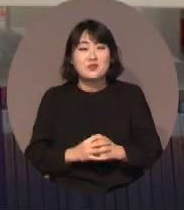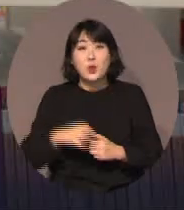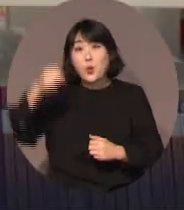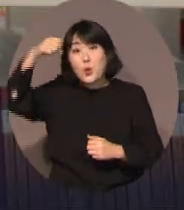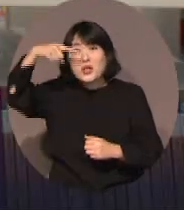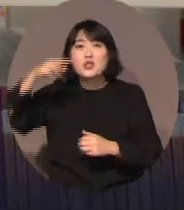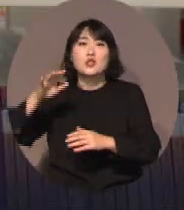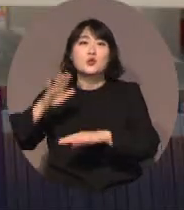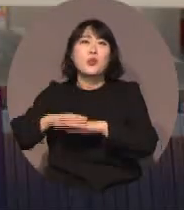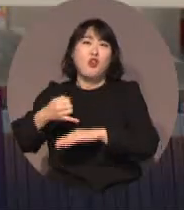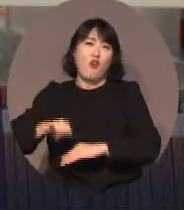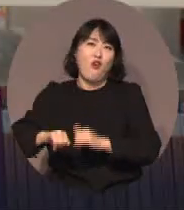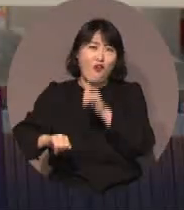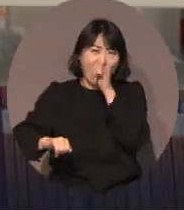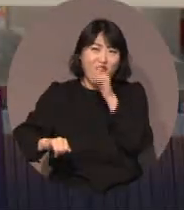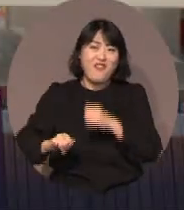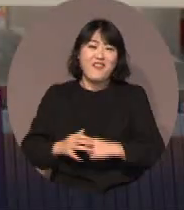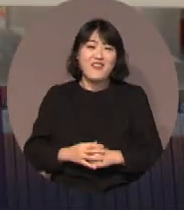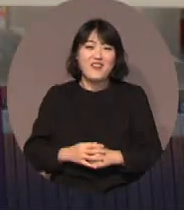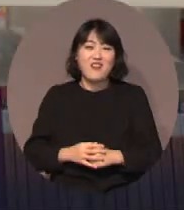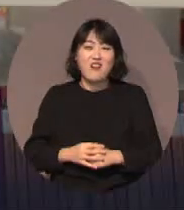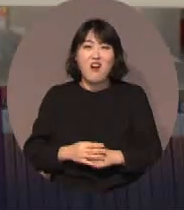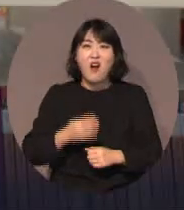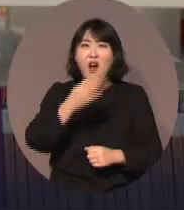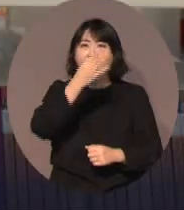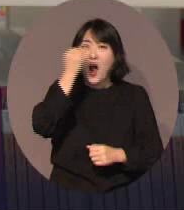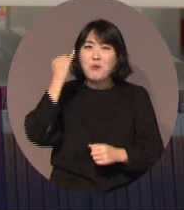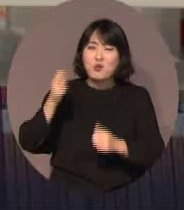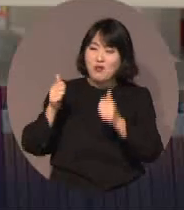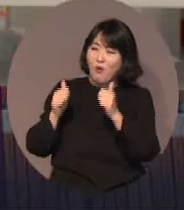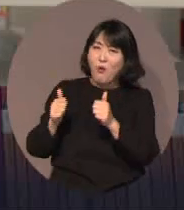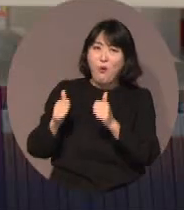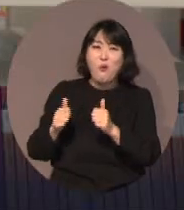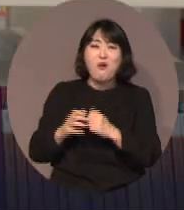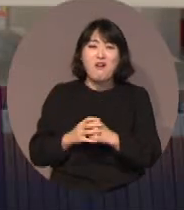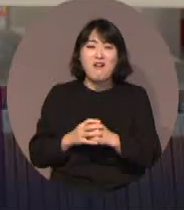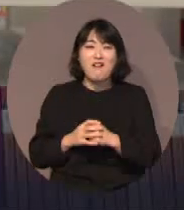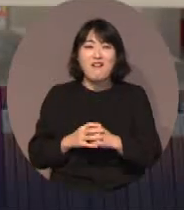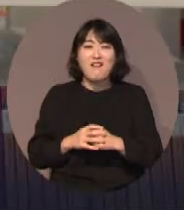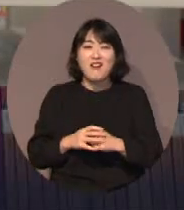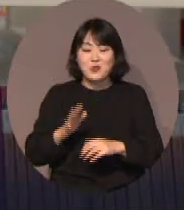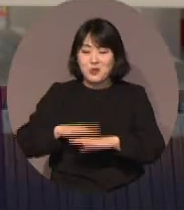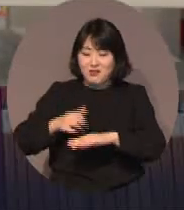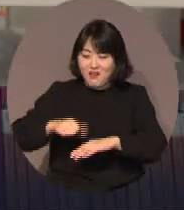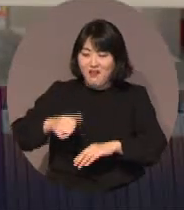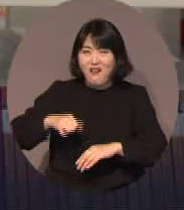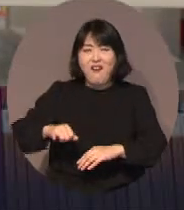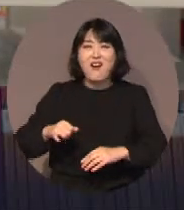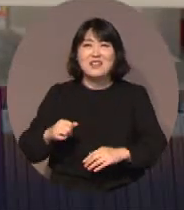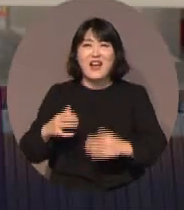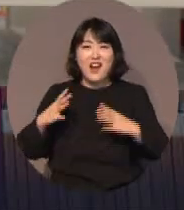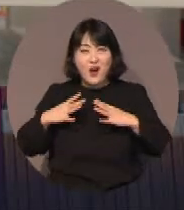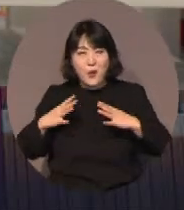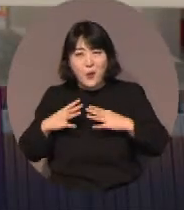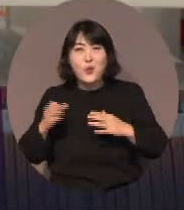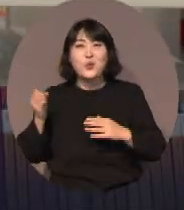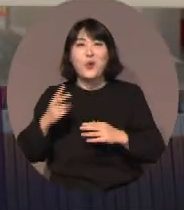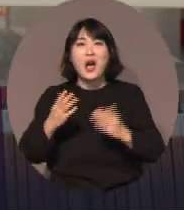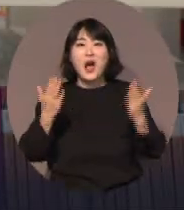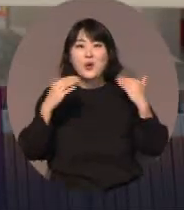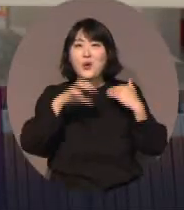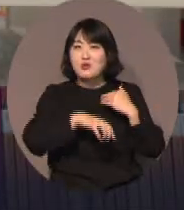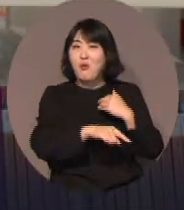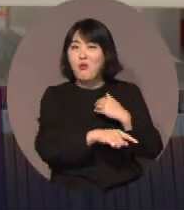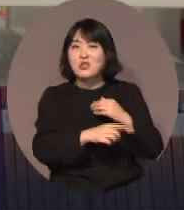있어요. 그런데 할머니 최고라고 애들한테 자랑도 하고 우리 할머니가 이렇게 학교에 가서